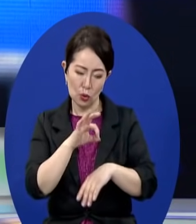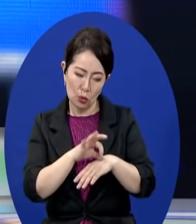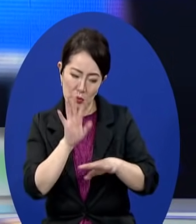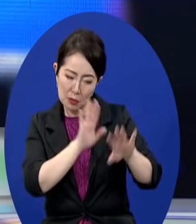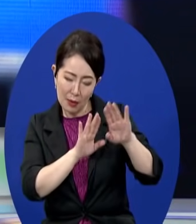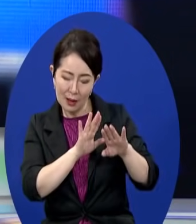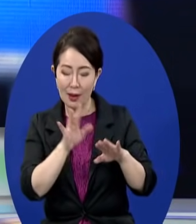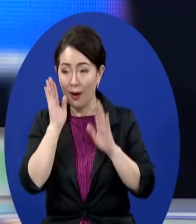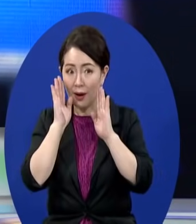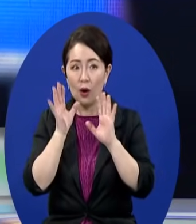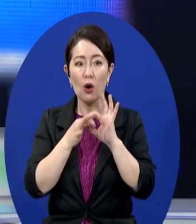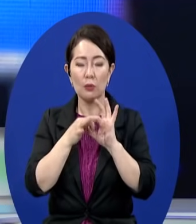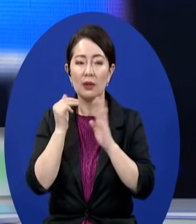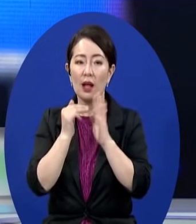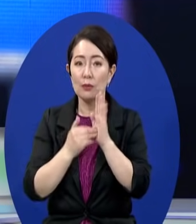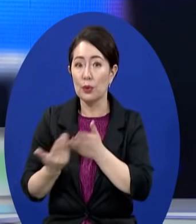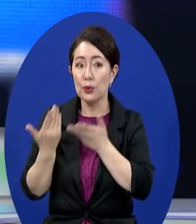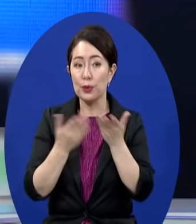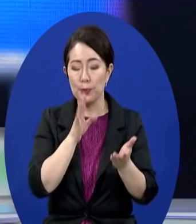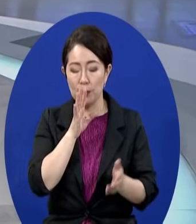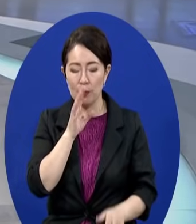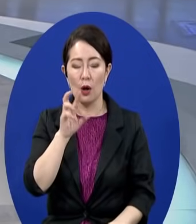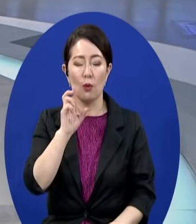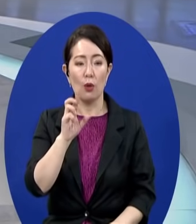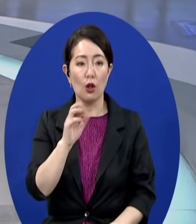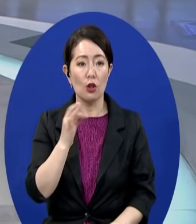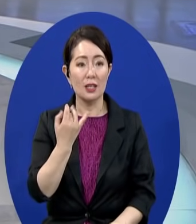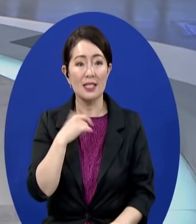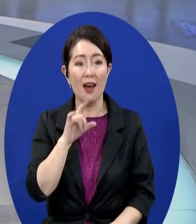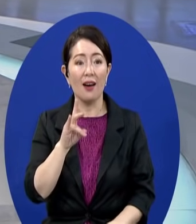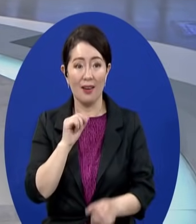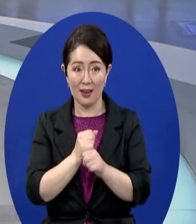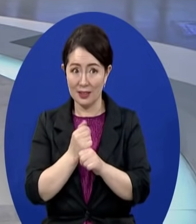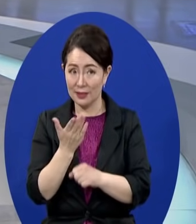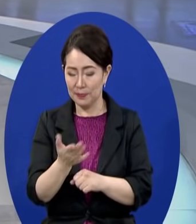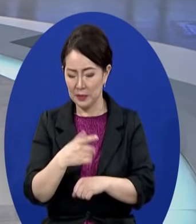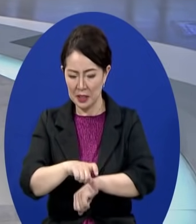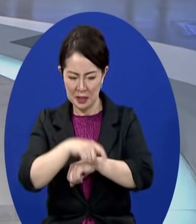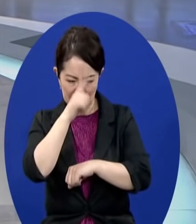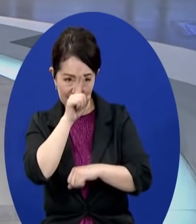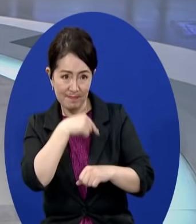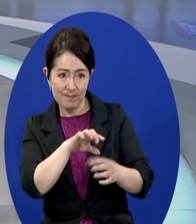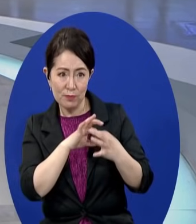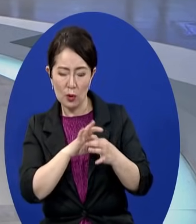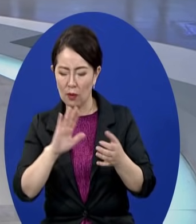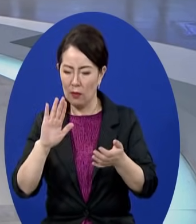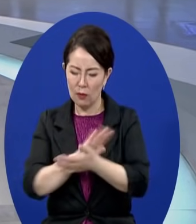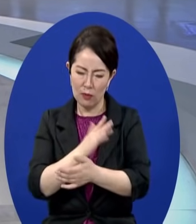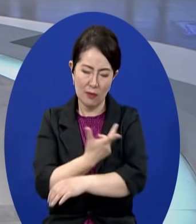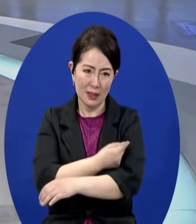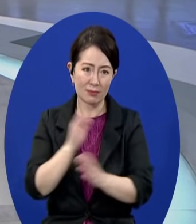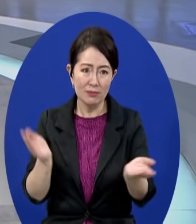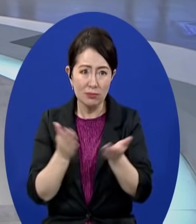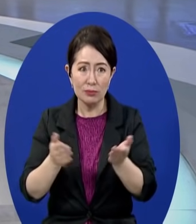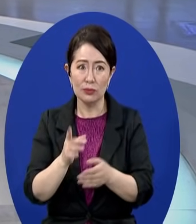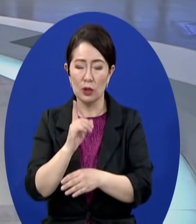асуудлаар тайлбар мэдээллийг хүргэхээр студид болор сайхан ажиллаж байна. За тэгэхээр Эрдэмтийн тухайд бол вакцины хурдыг нэмэгдүүлж үр нөлөөг нь үзэх ёстой гэсэн